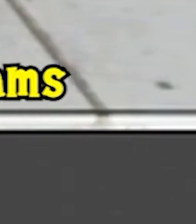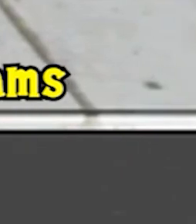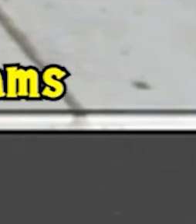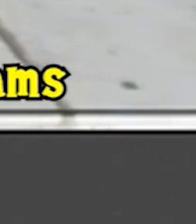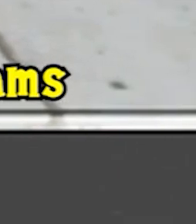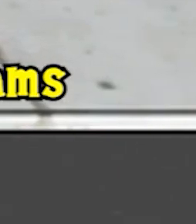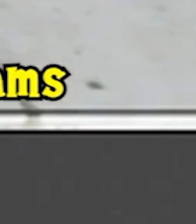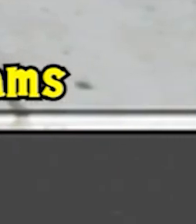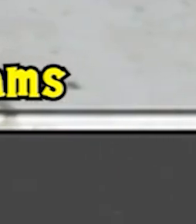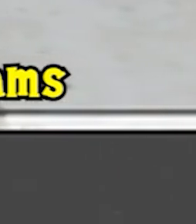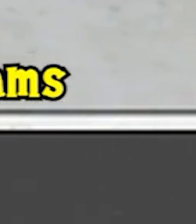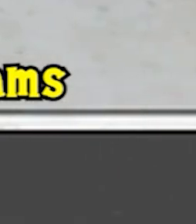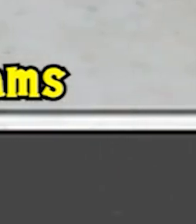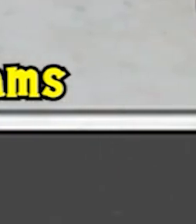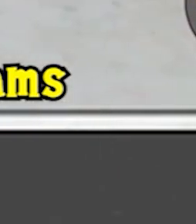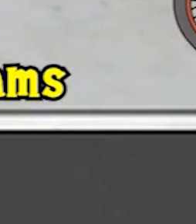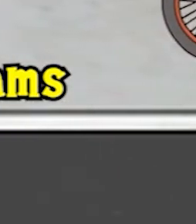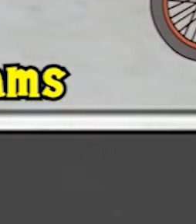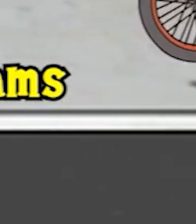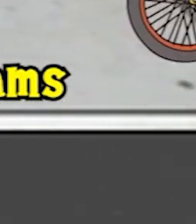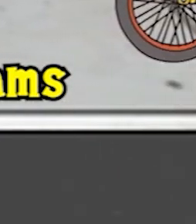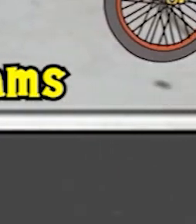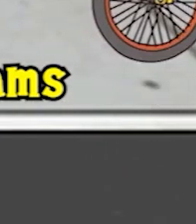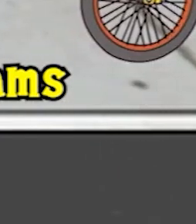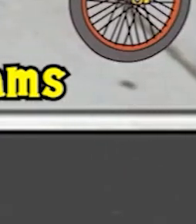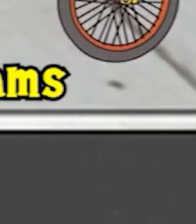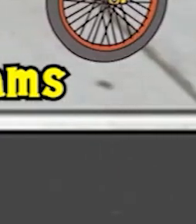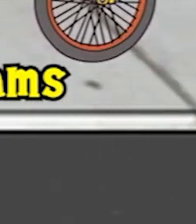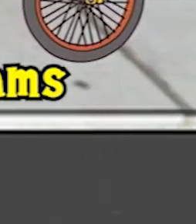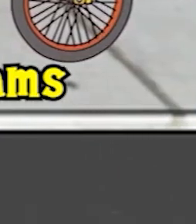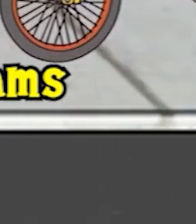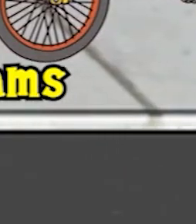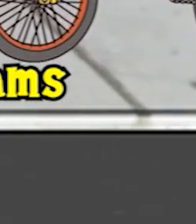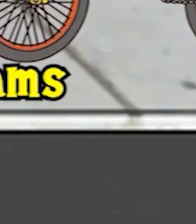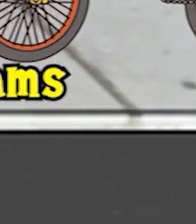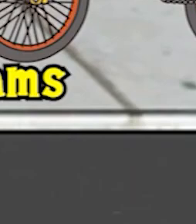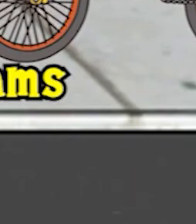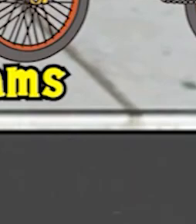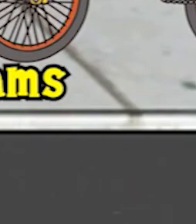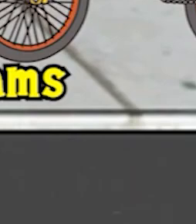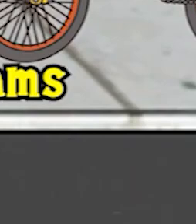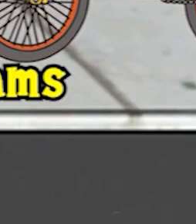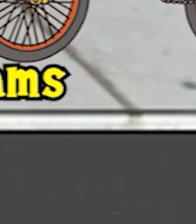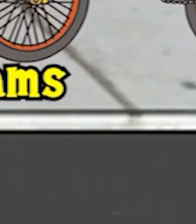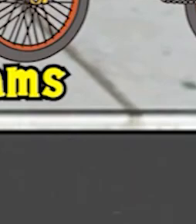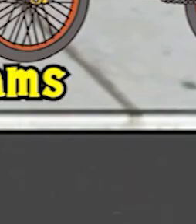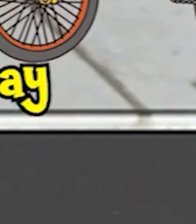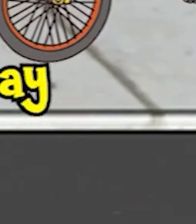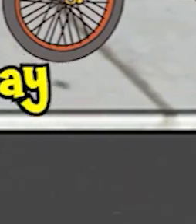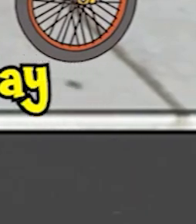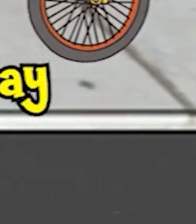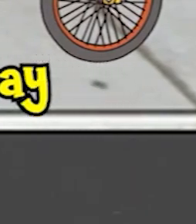at kilograms. Gamitin lang ng wasto ang mga panupa.